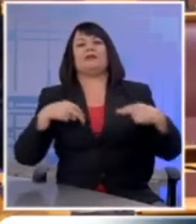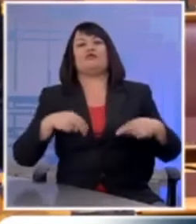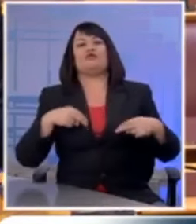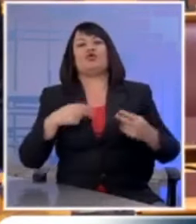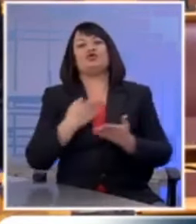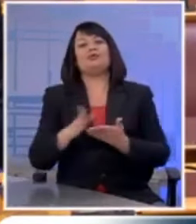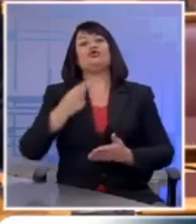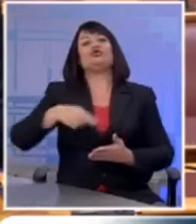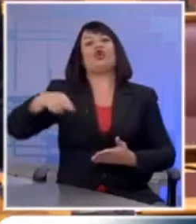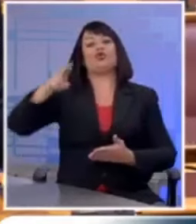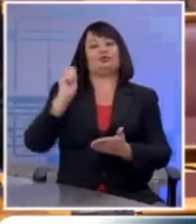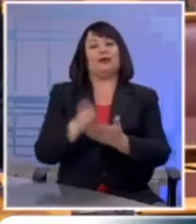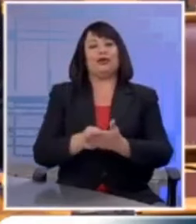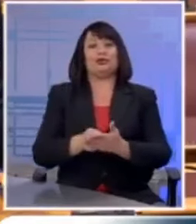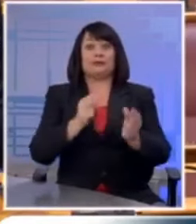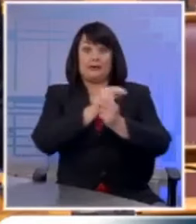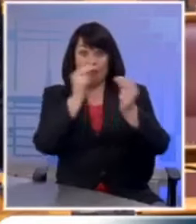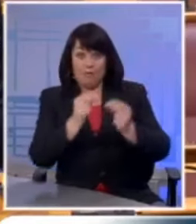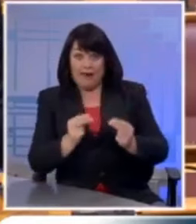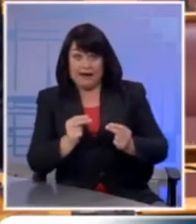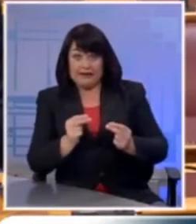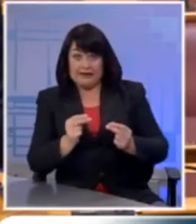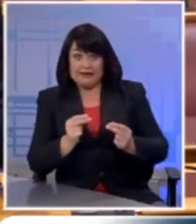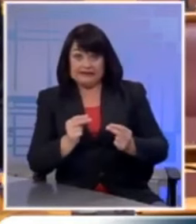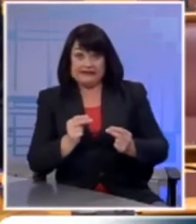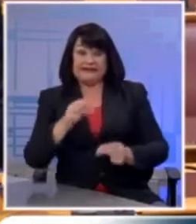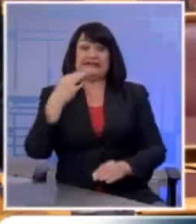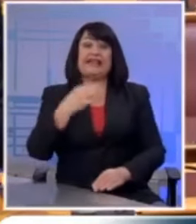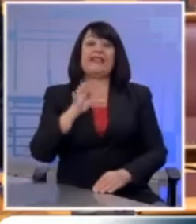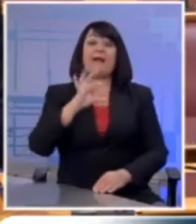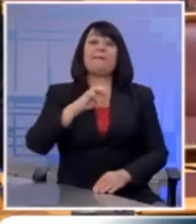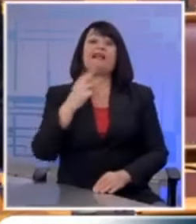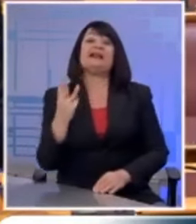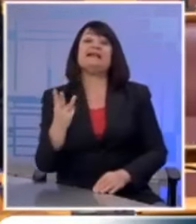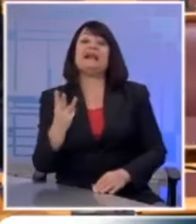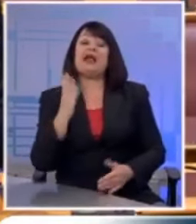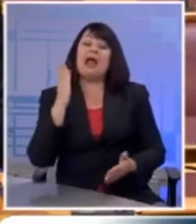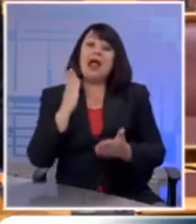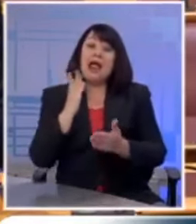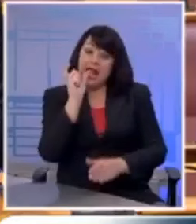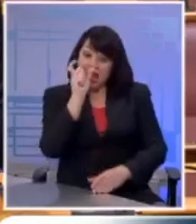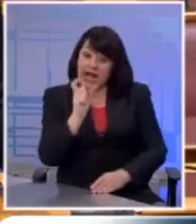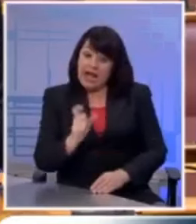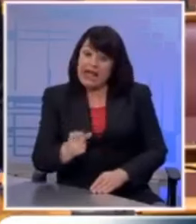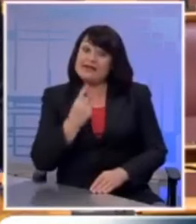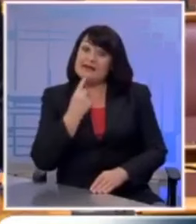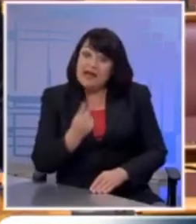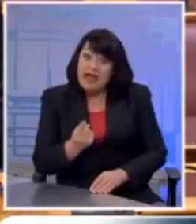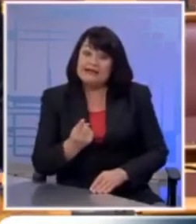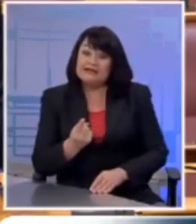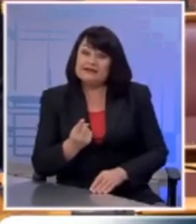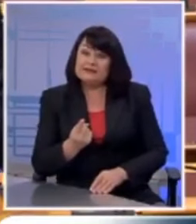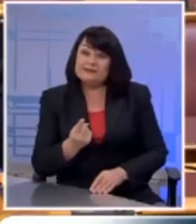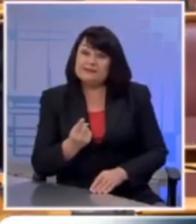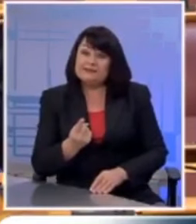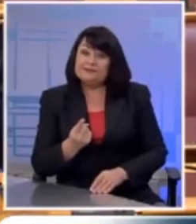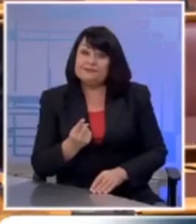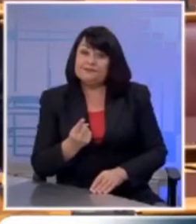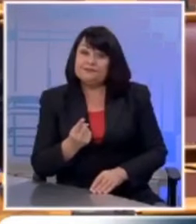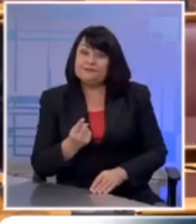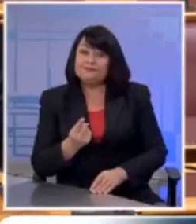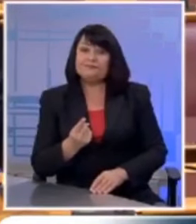μισούς τόκους. Άρα εσείς, σελίδα 53 του προσχεδίου, επιλέξτε το γράφετε, ούτε αυτό δεν έχετε διαβάσει. Και δεν έχετε